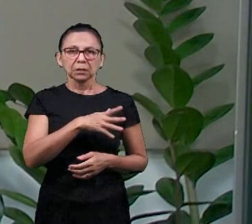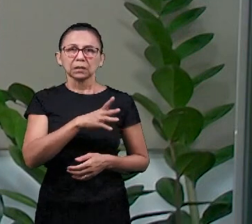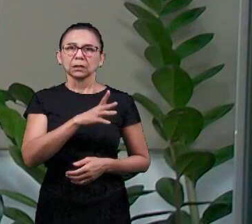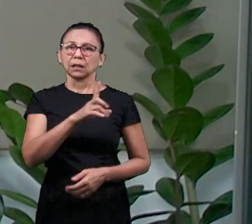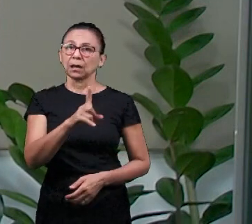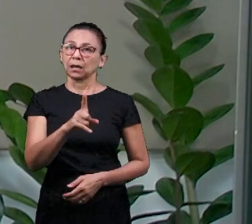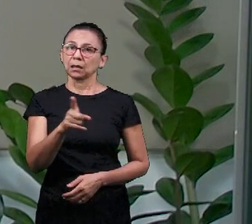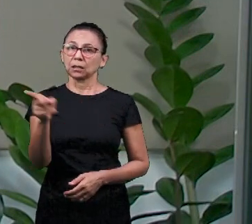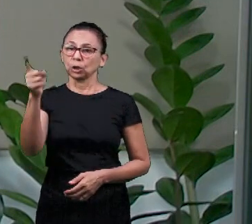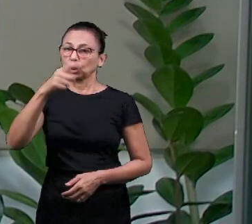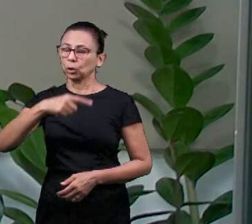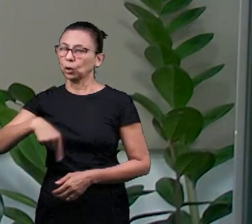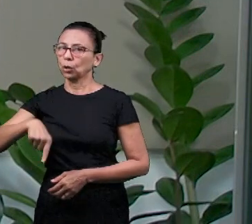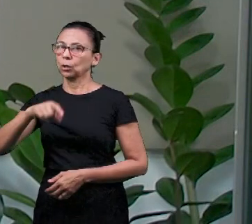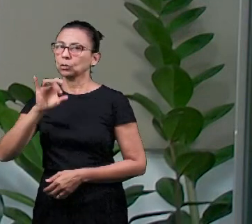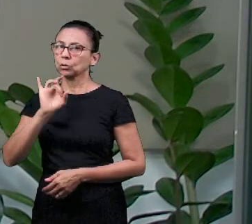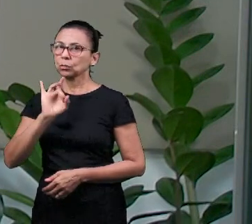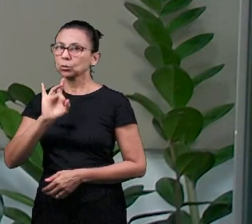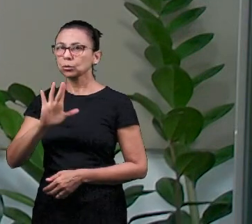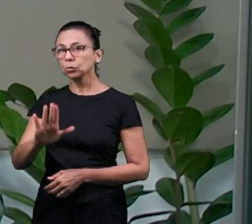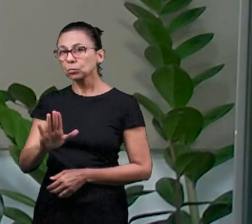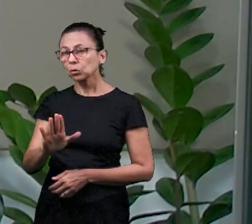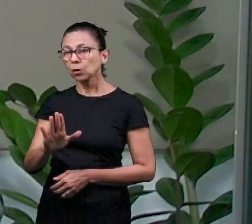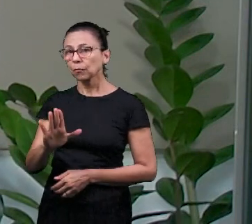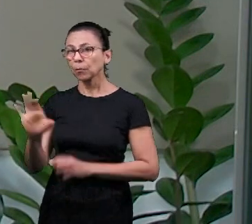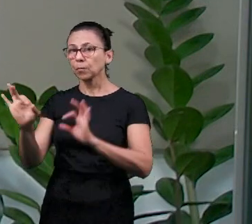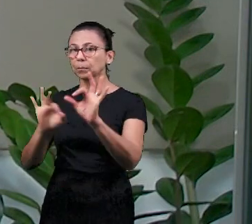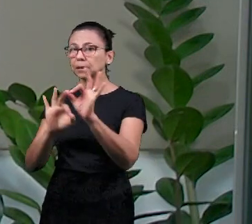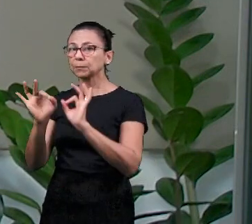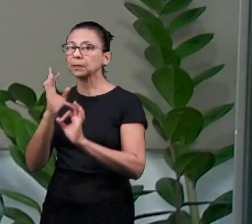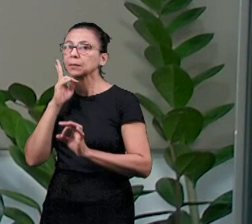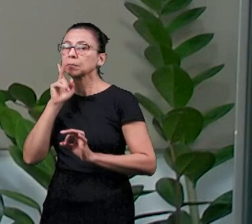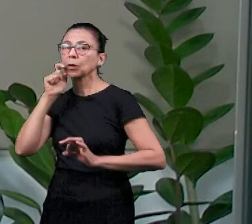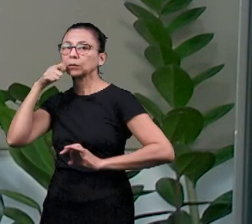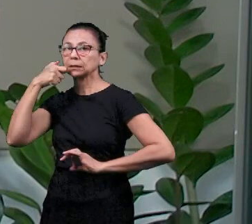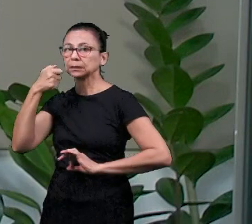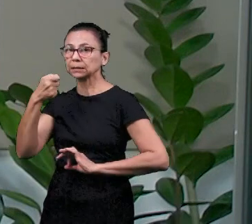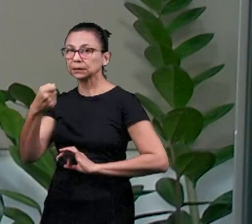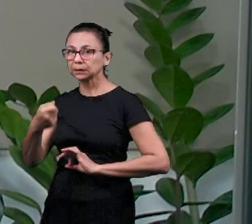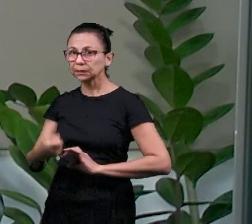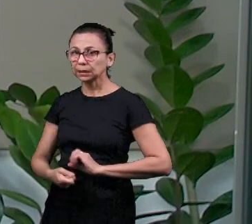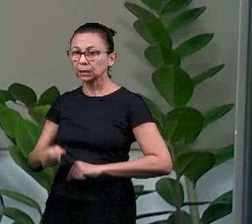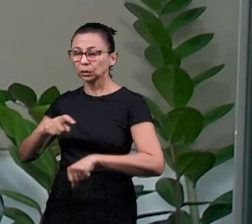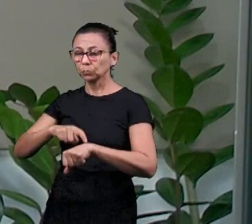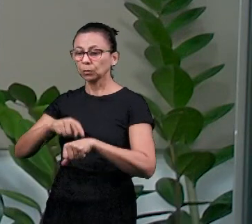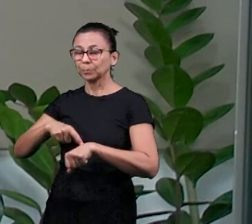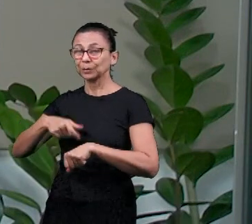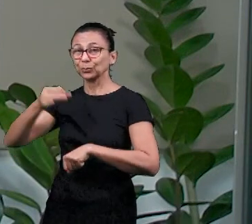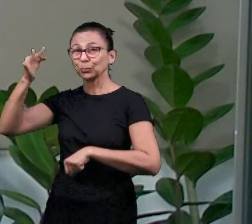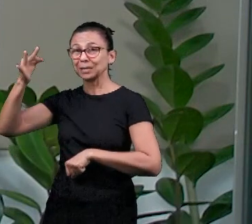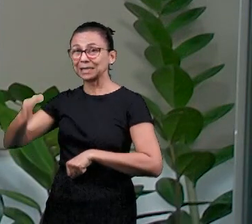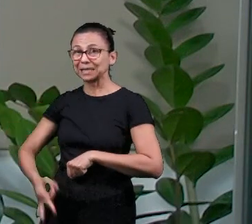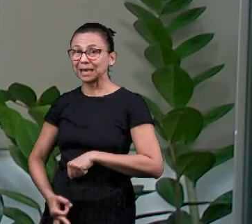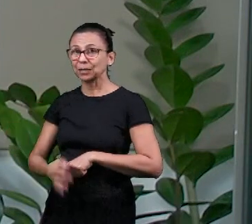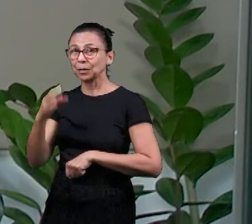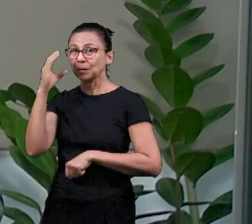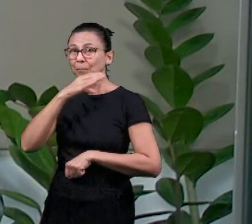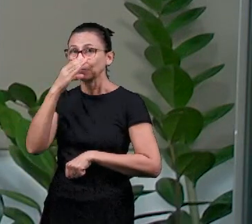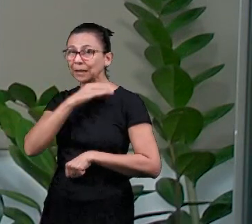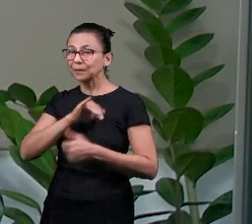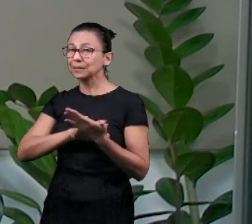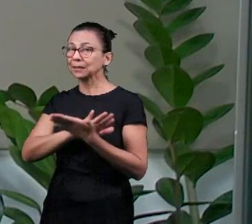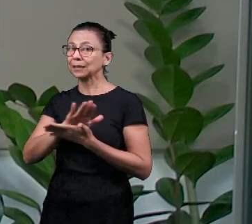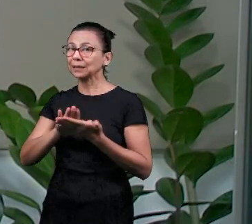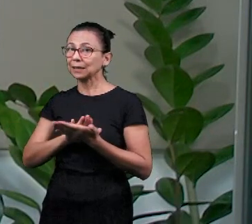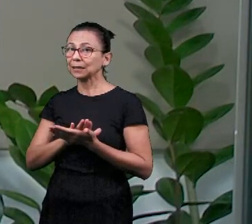pas contaminer les gens. Il n'y a pas aucune raison pour être pressé en quoi que ce soit. Nous allons